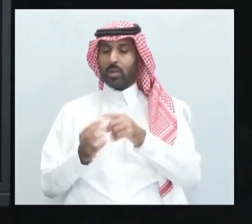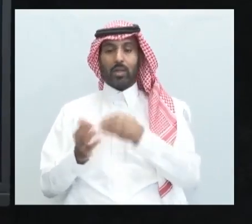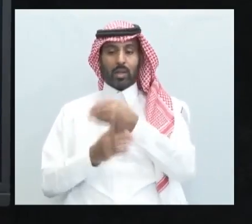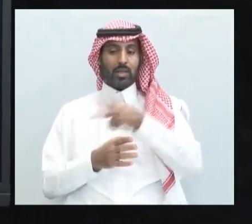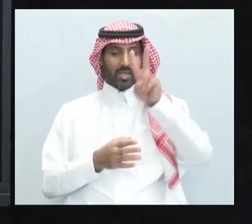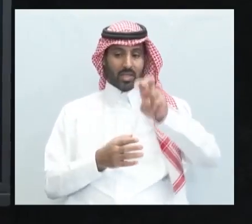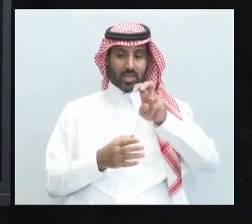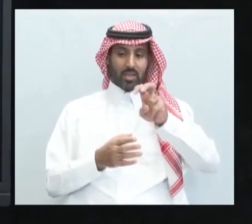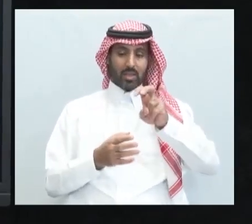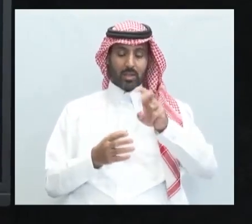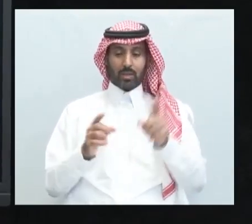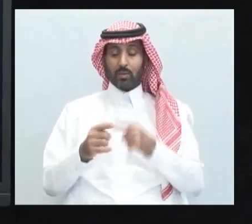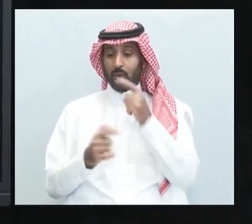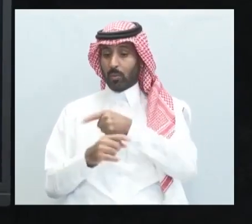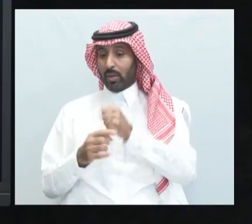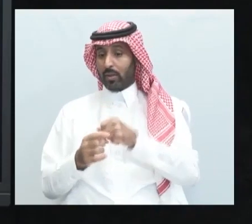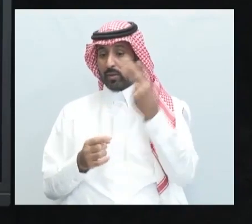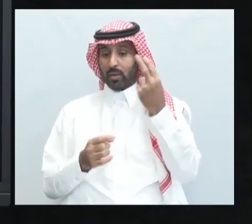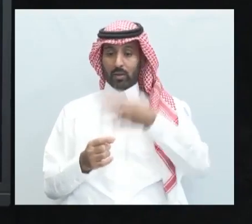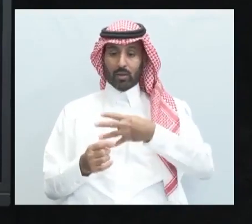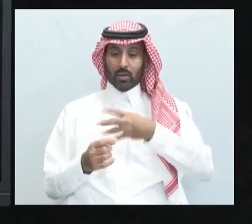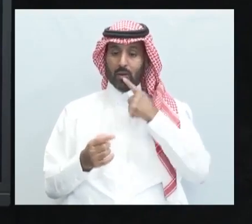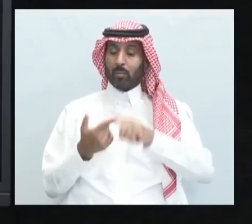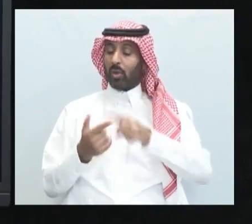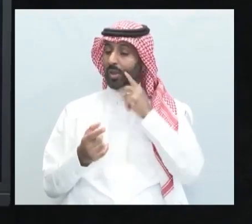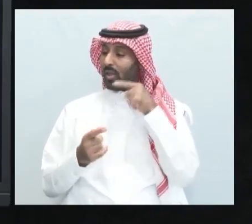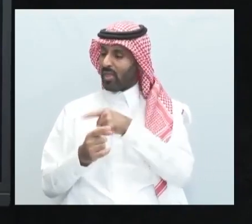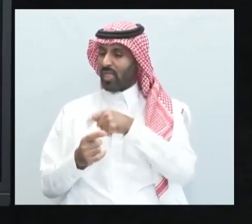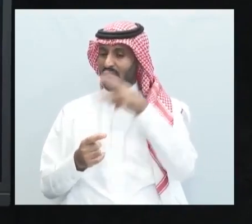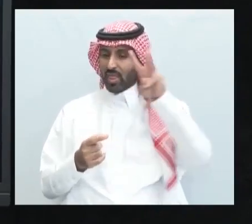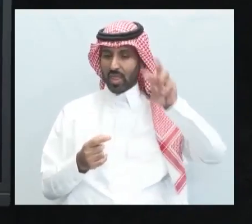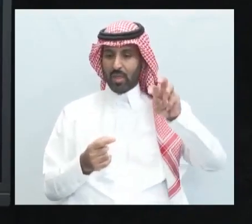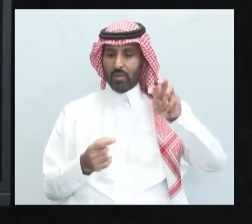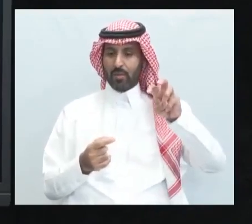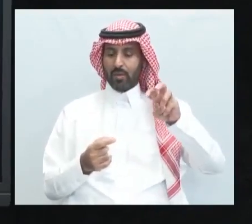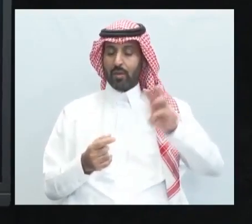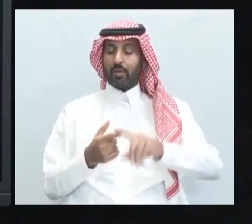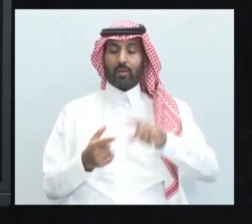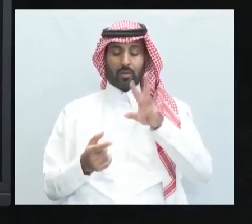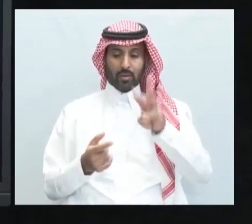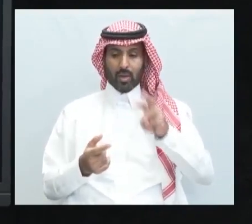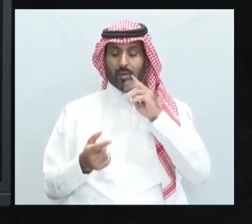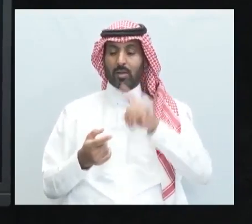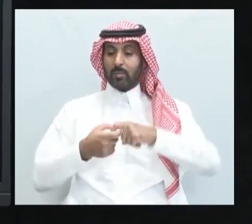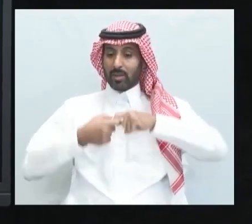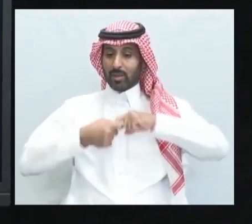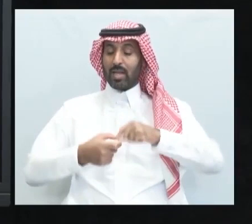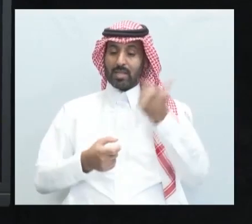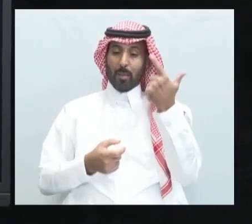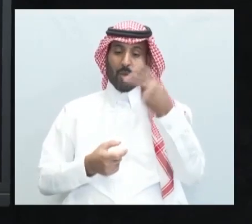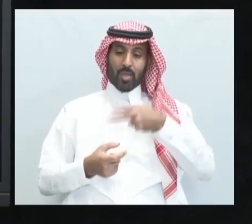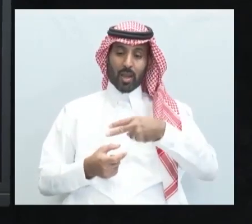البوينتر عشرين سيوصلني الى بيانات 42 اللي فيها البوينتر 30 البوينتر 30 سيربطني في البيانات 37 اللي بنهايه